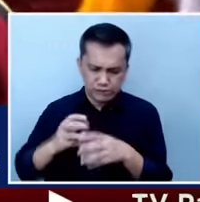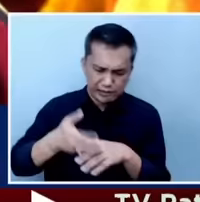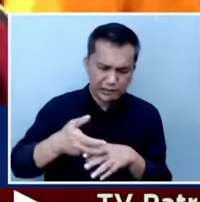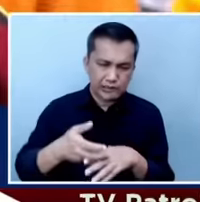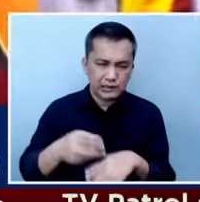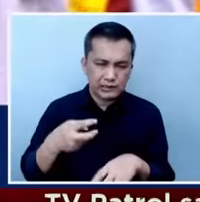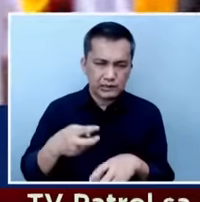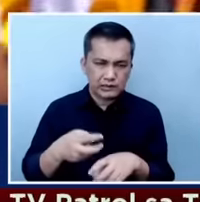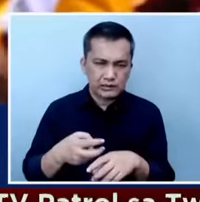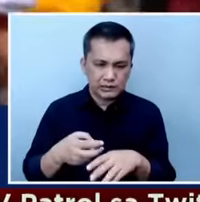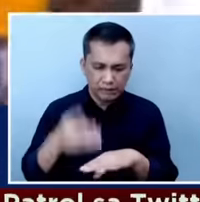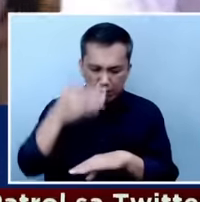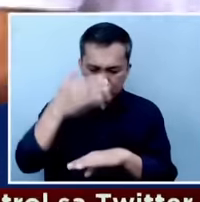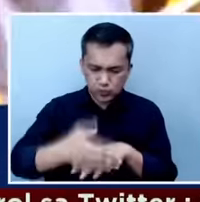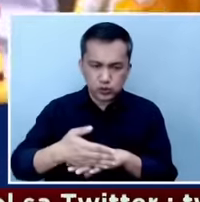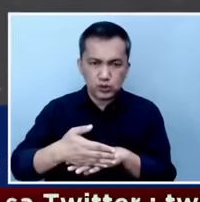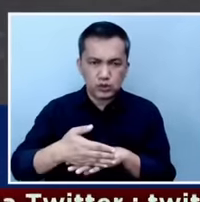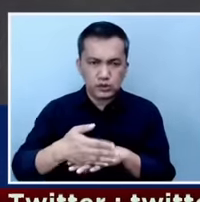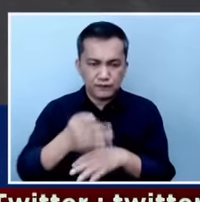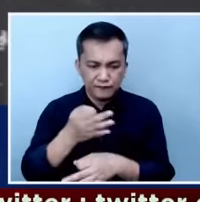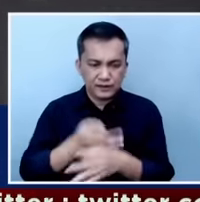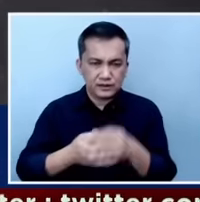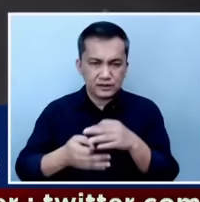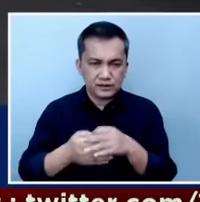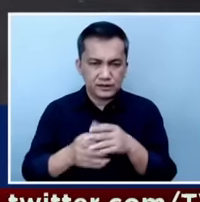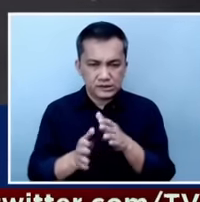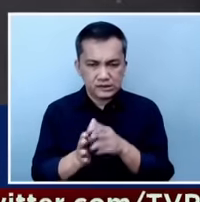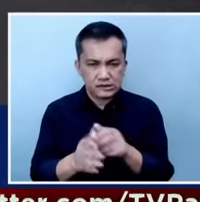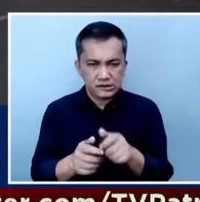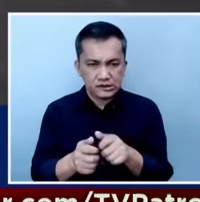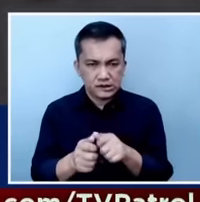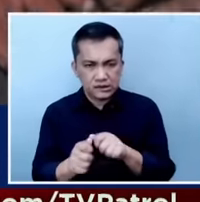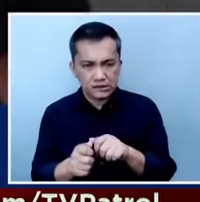naputol yung daliri ko, tapos nabiyak yung paa ko. Ayan, putol yung daliri ko. Tapos 2015, nahulog kami sa may